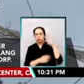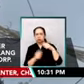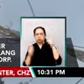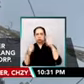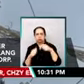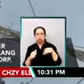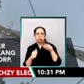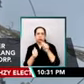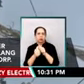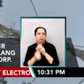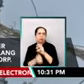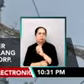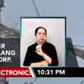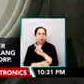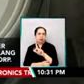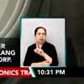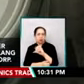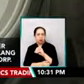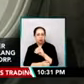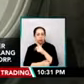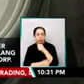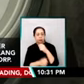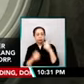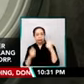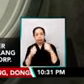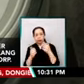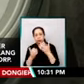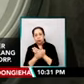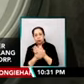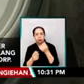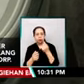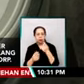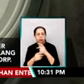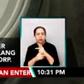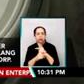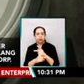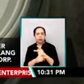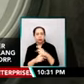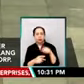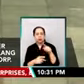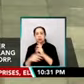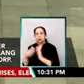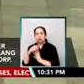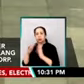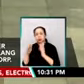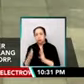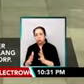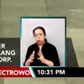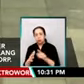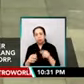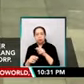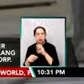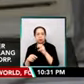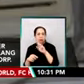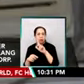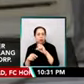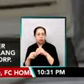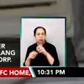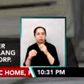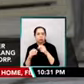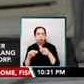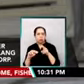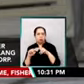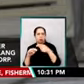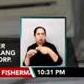Meralco. Dahil sa bagong kasunduan, bahagyang mapoprotektahan ang mga customer ng Meralco mula sa mas mataas sa generation